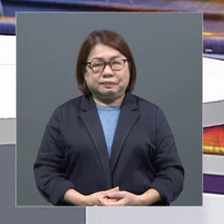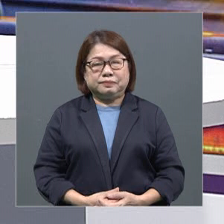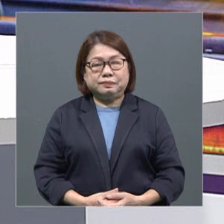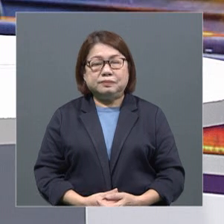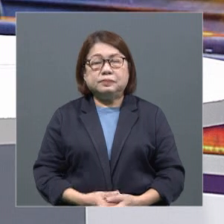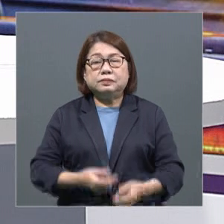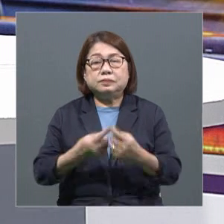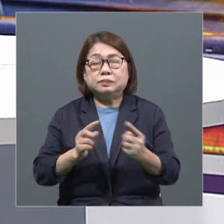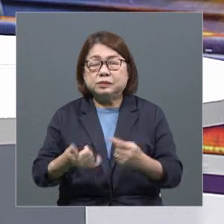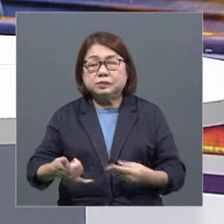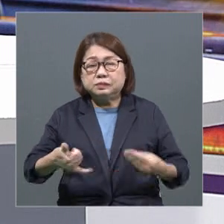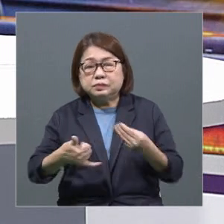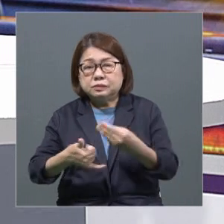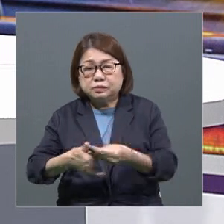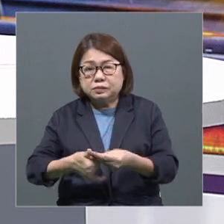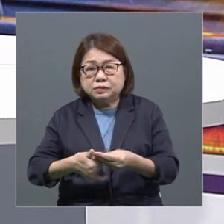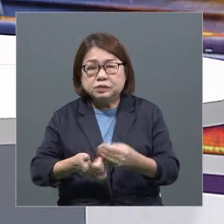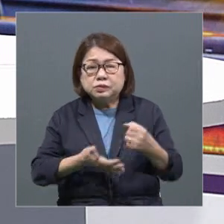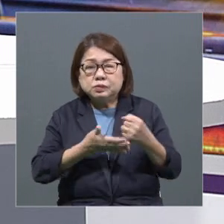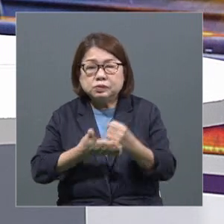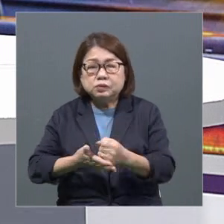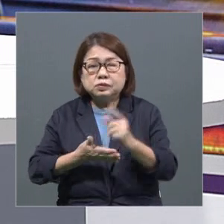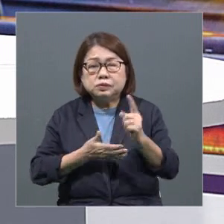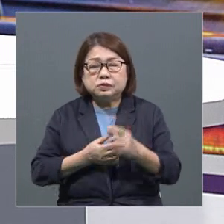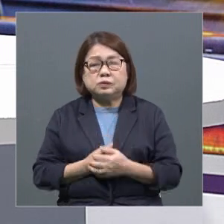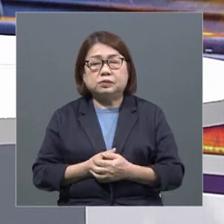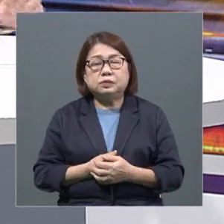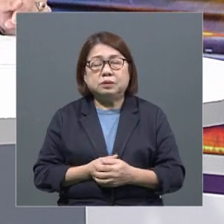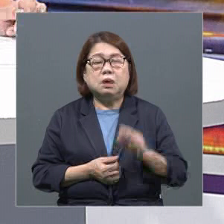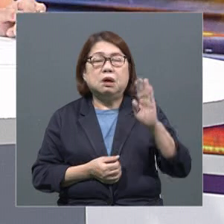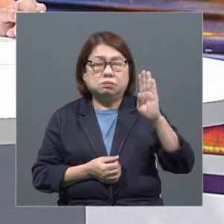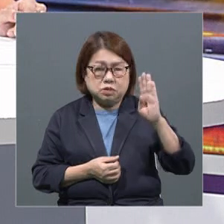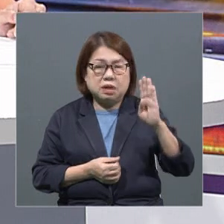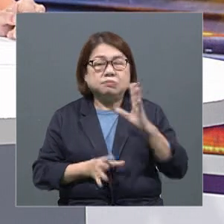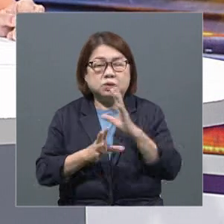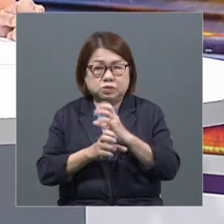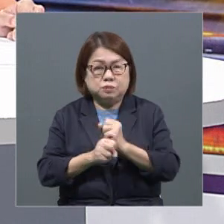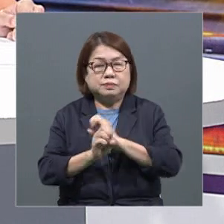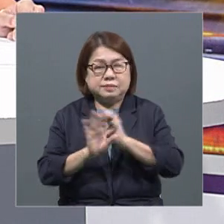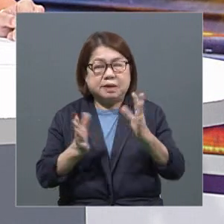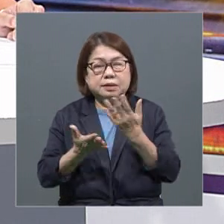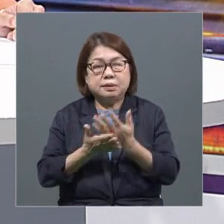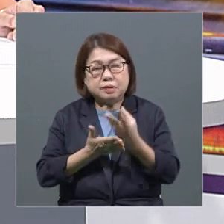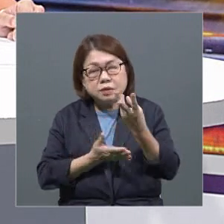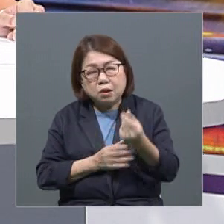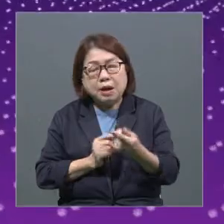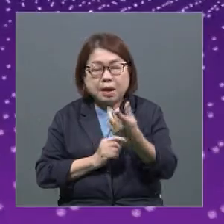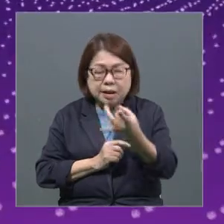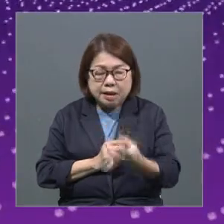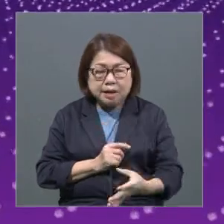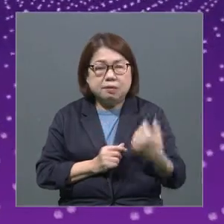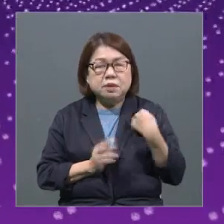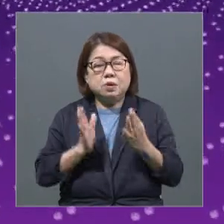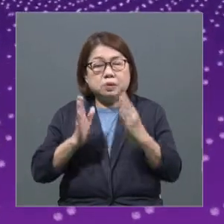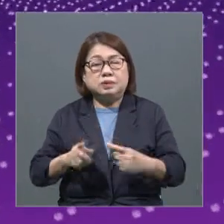คะส่วนการเยียวยาผู้ที่ได้รับผลกระทบนะคะอย่างที่เรารายงานไปนะคบริษัทเขาสรุปตัวเลขออกมาเรียบร้อยแล้วนะคะว่ามีผู้ได้รับ